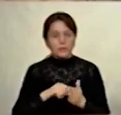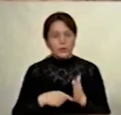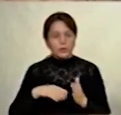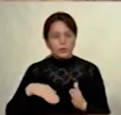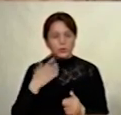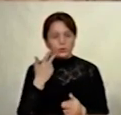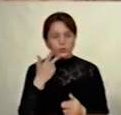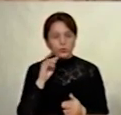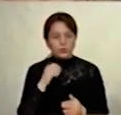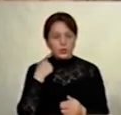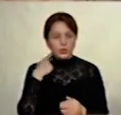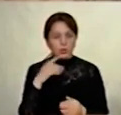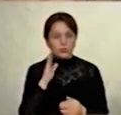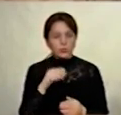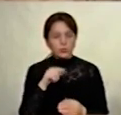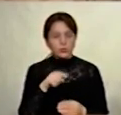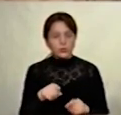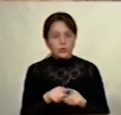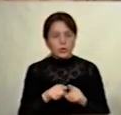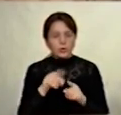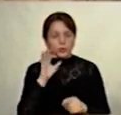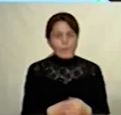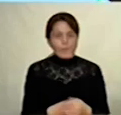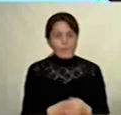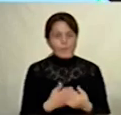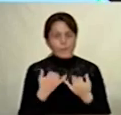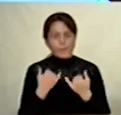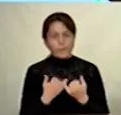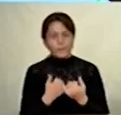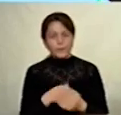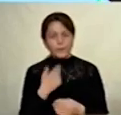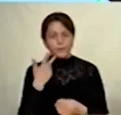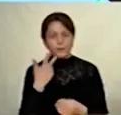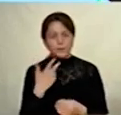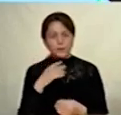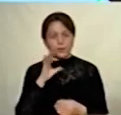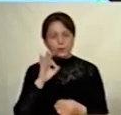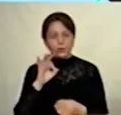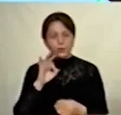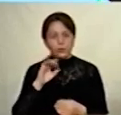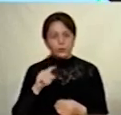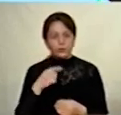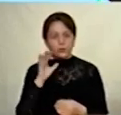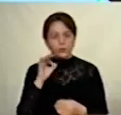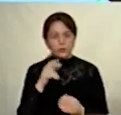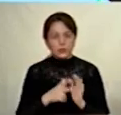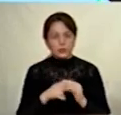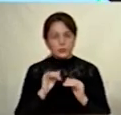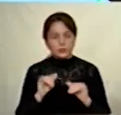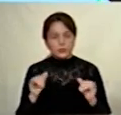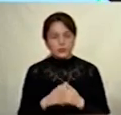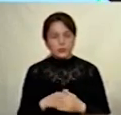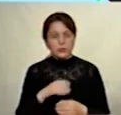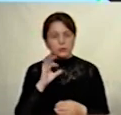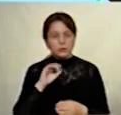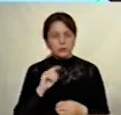turgan bo'ladi. Xuddi mana bu 0 bütün 1000 dan 8 kabi. Endi 3 ni 0 bütün 1000 dan 8 ga ko'paytirsak, 0